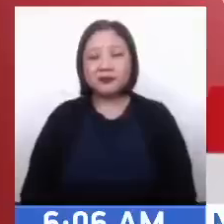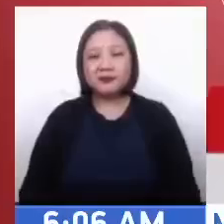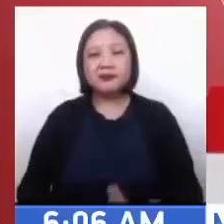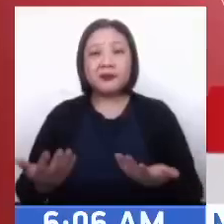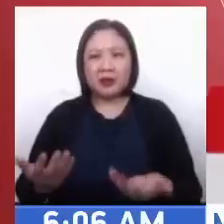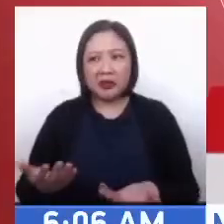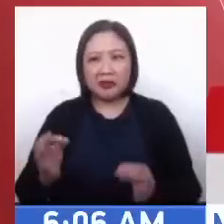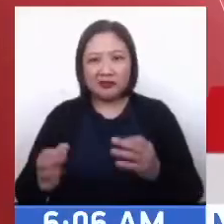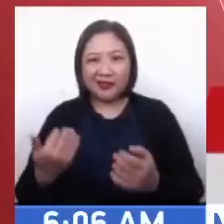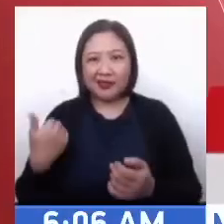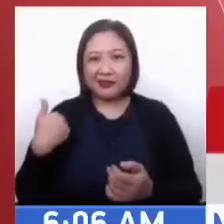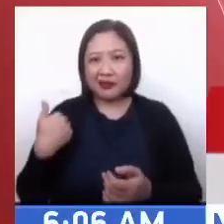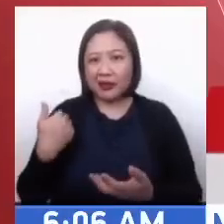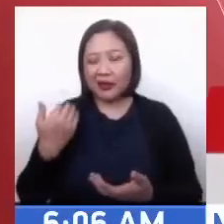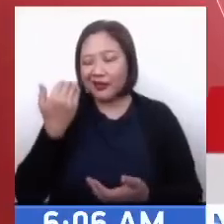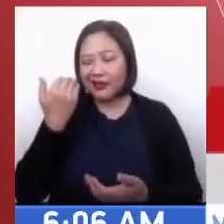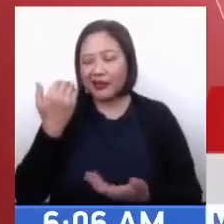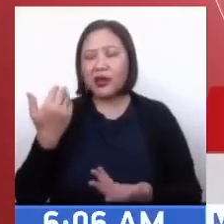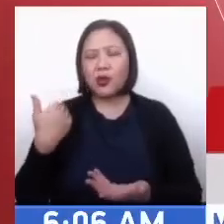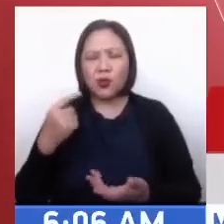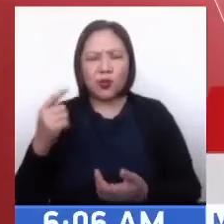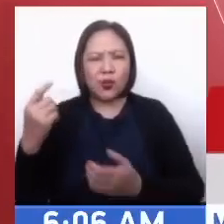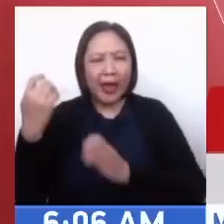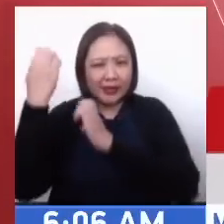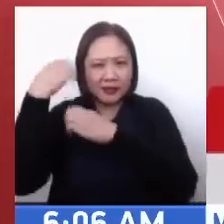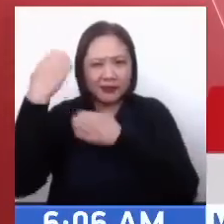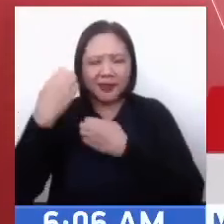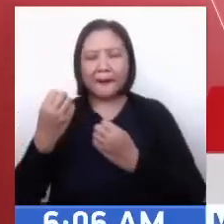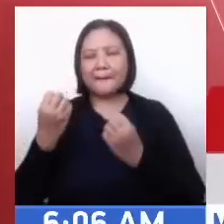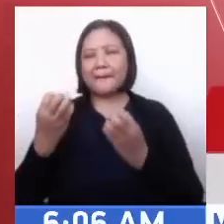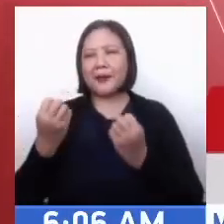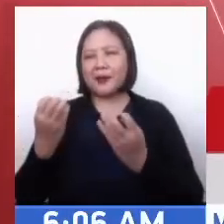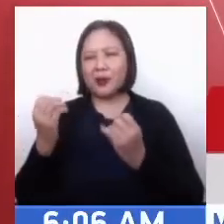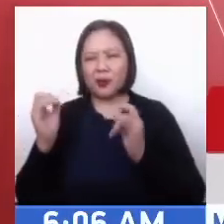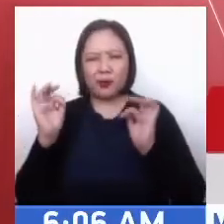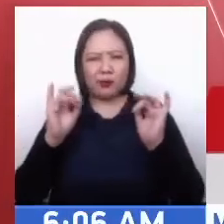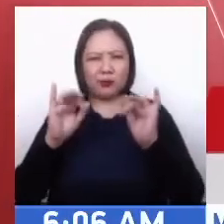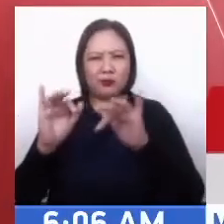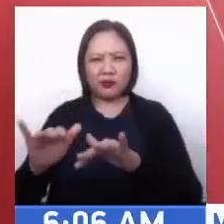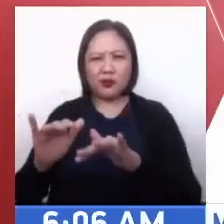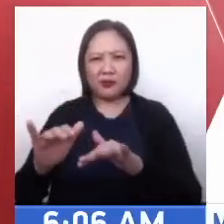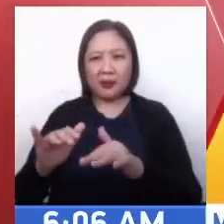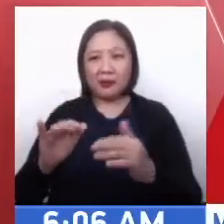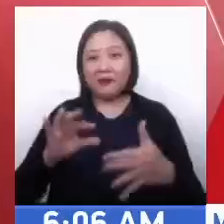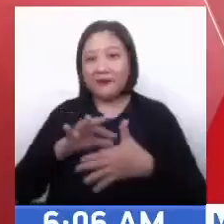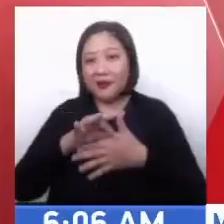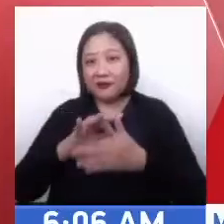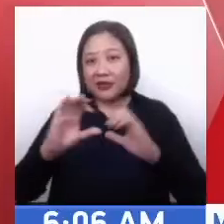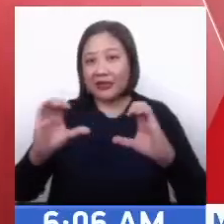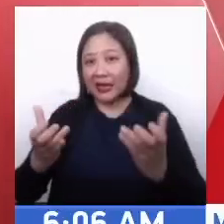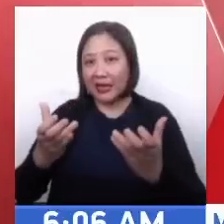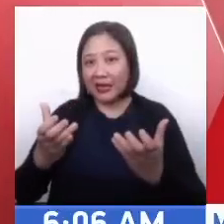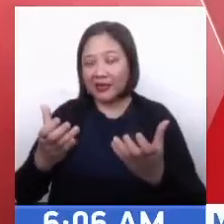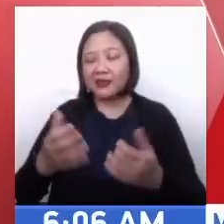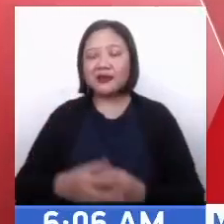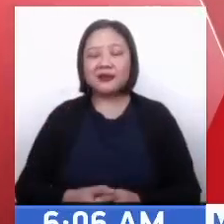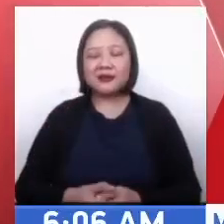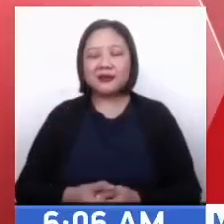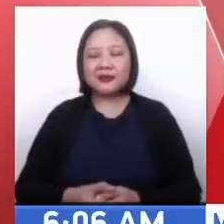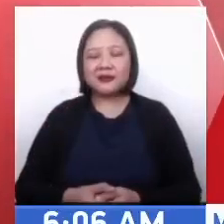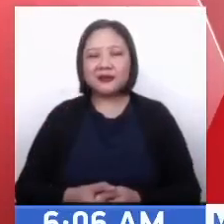anticipating yung surge ng volume natin come face to face. So kaya kahapon nakipag-ugnayan na si Chairman De